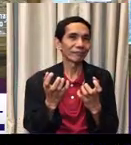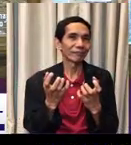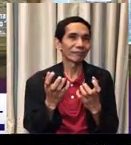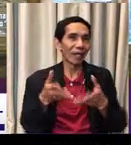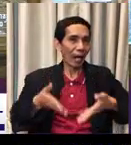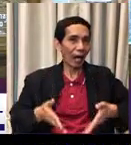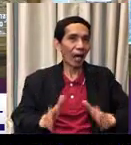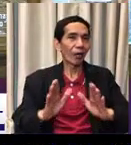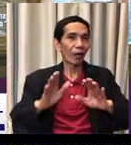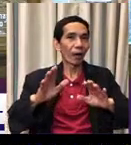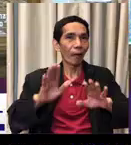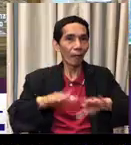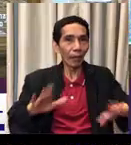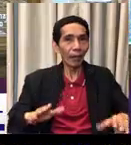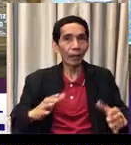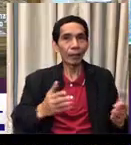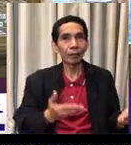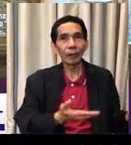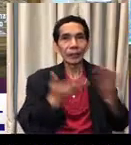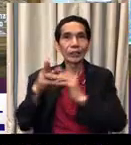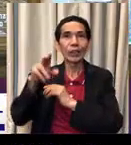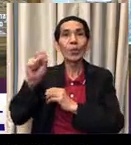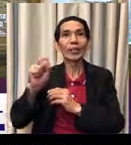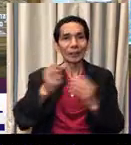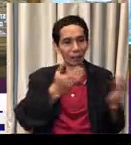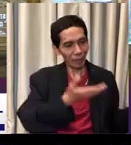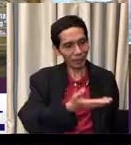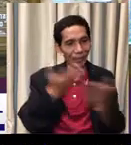Mapayagan yung bata na yun madala sa Estados Unidos.